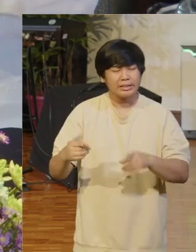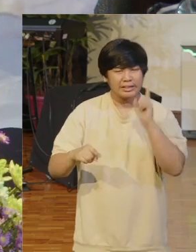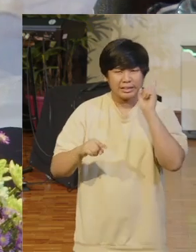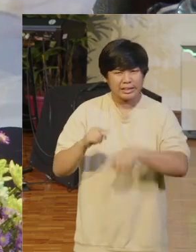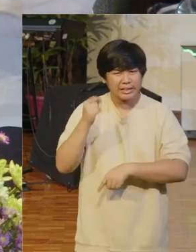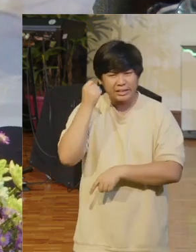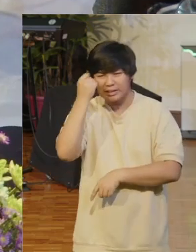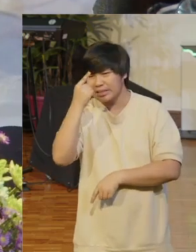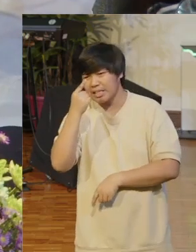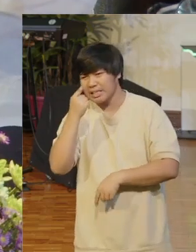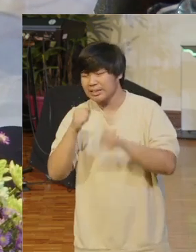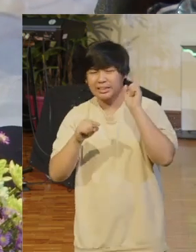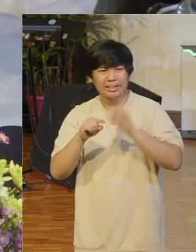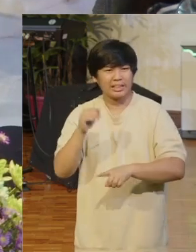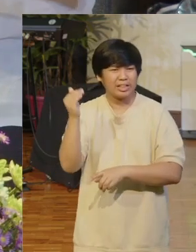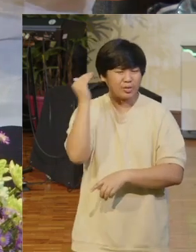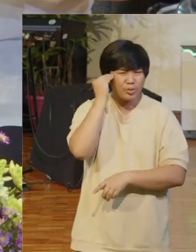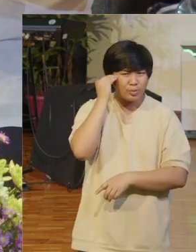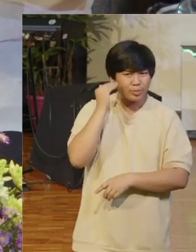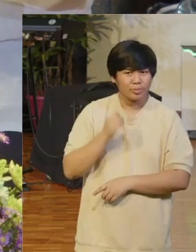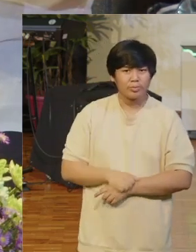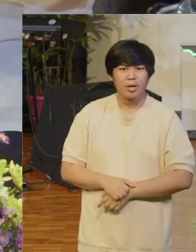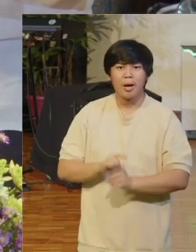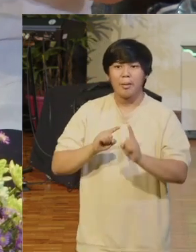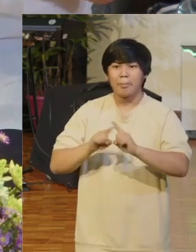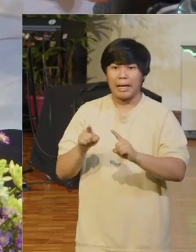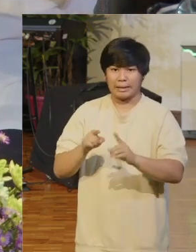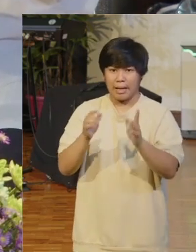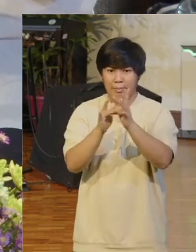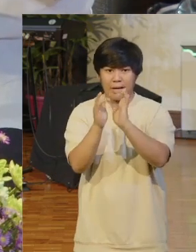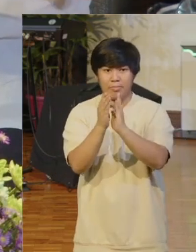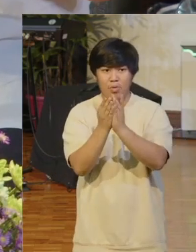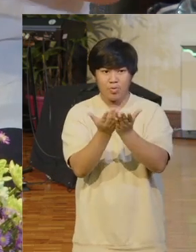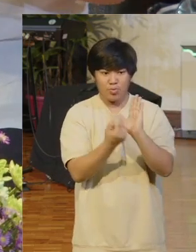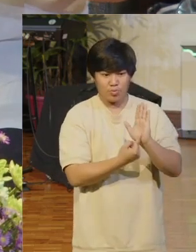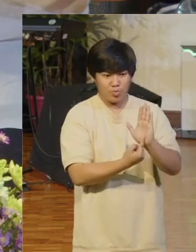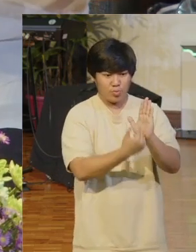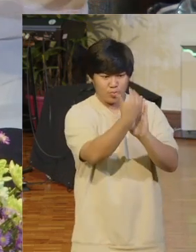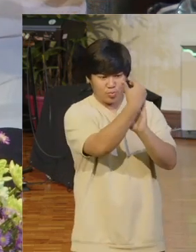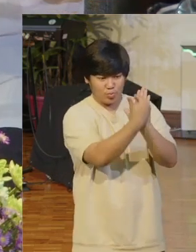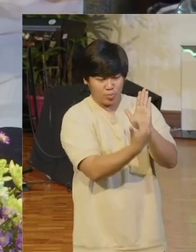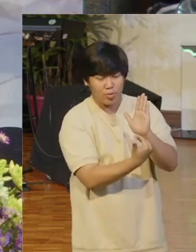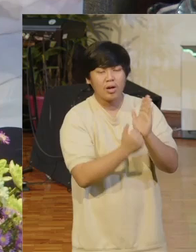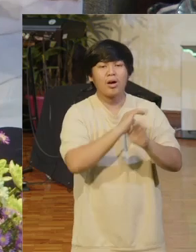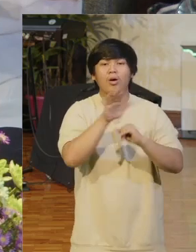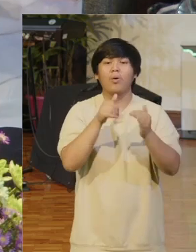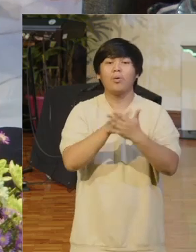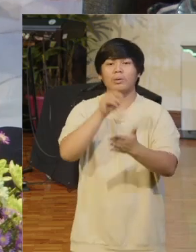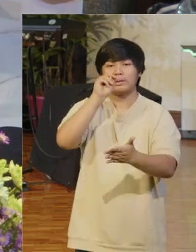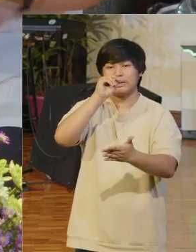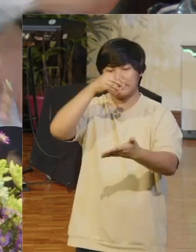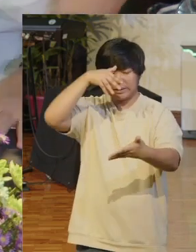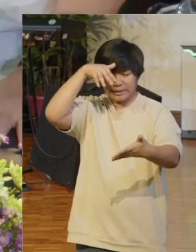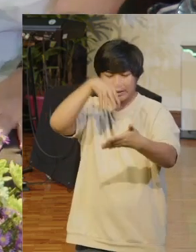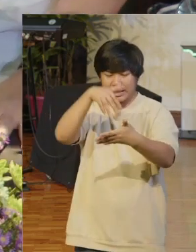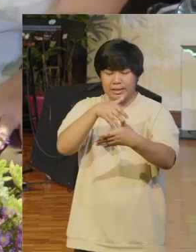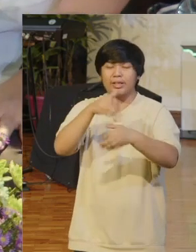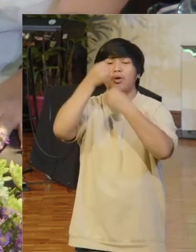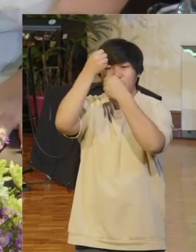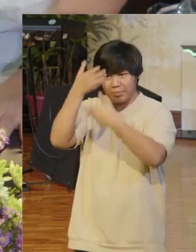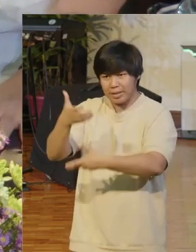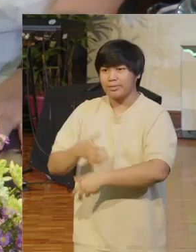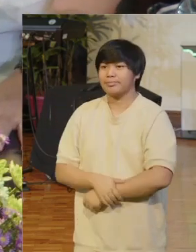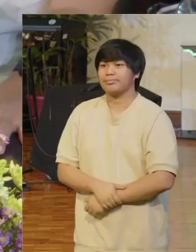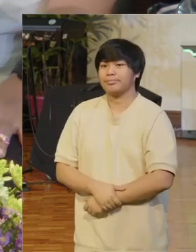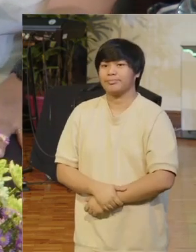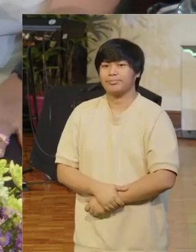But ito, we need to know. We need to know and obey. Sabi sa Isaiah 55:8,